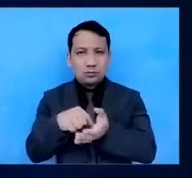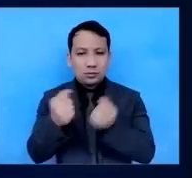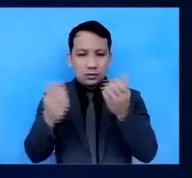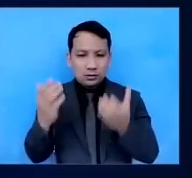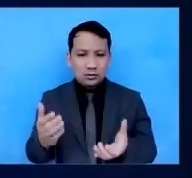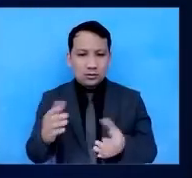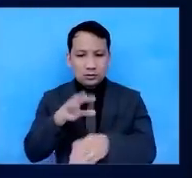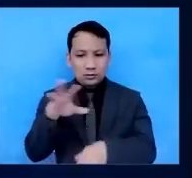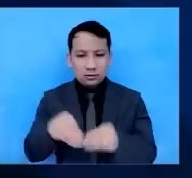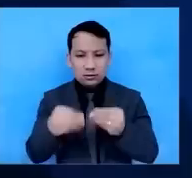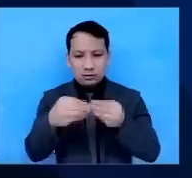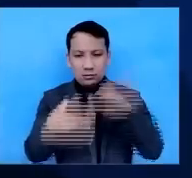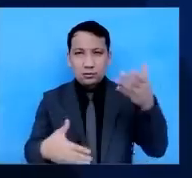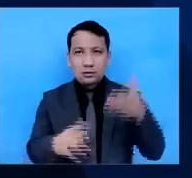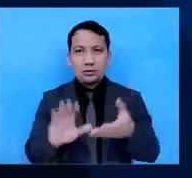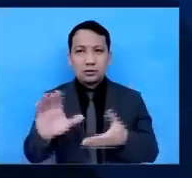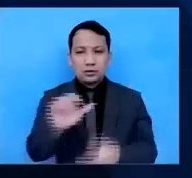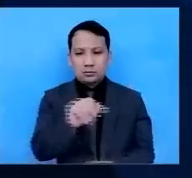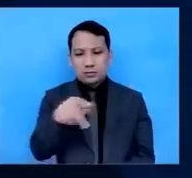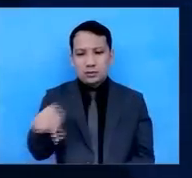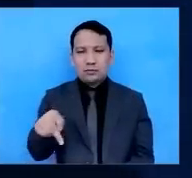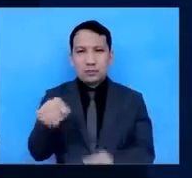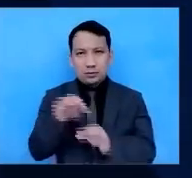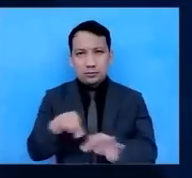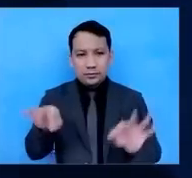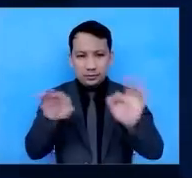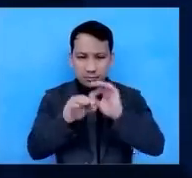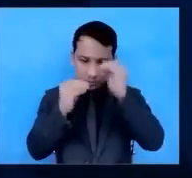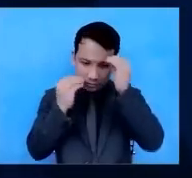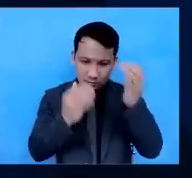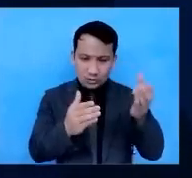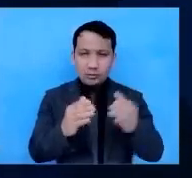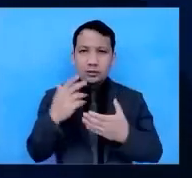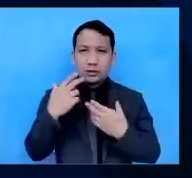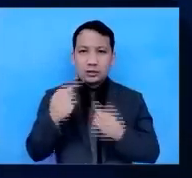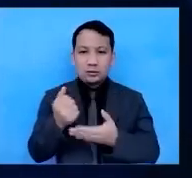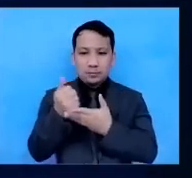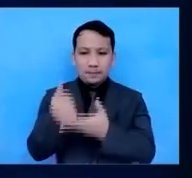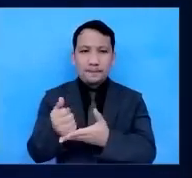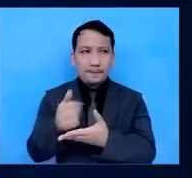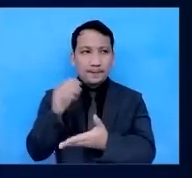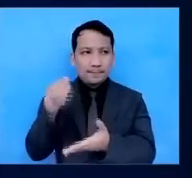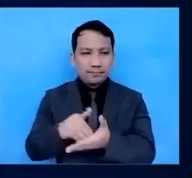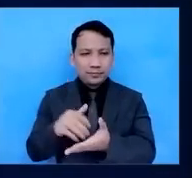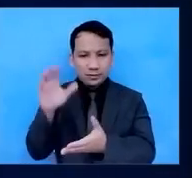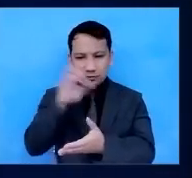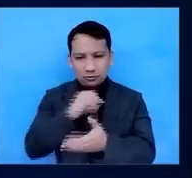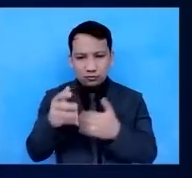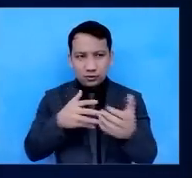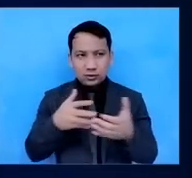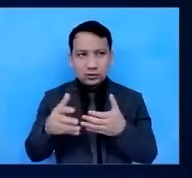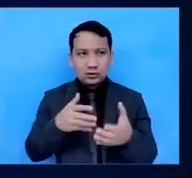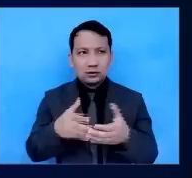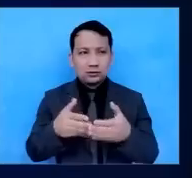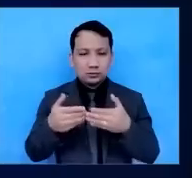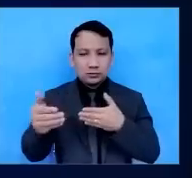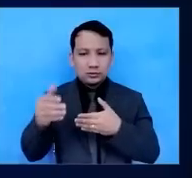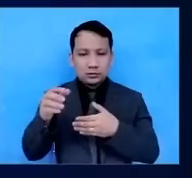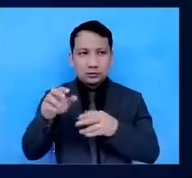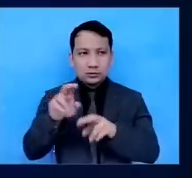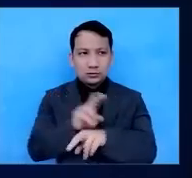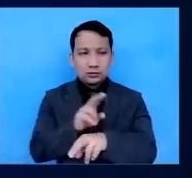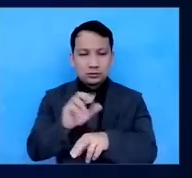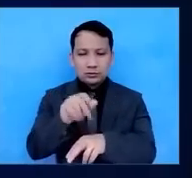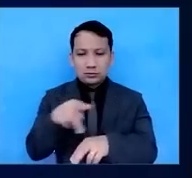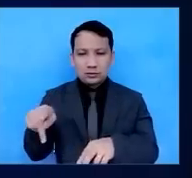detaling nakalagay sa kanilang app. Agad din daw ipagbigay alam sa kanilang help center ang anumang kahinahinalang pangyayari habang gumagamit sila ng app para agad